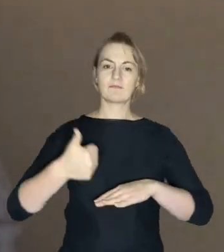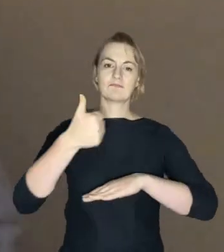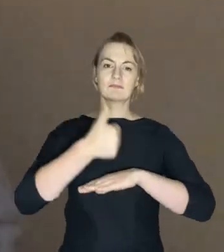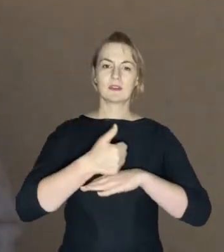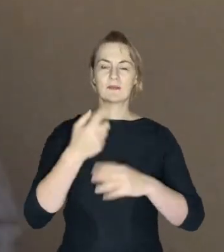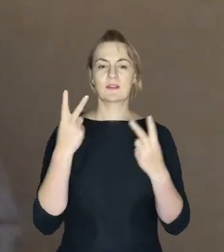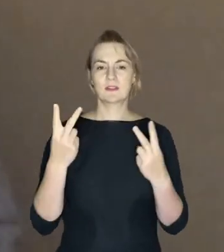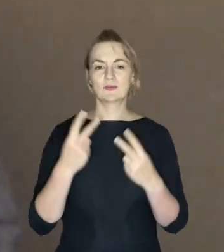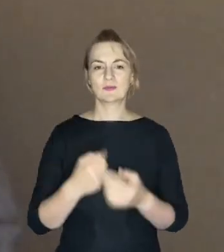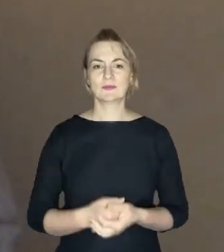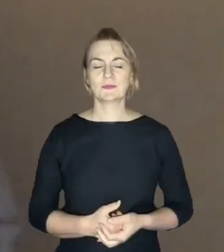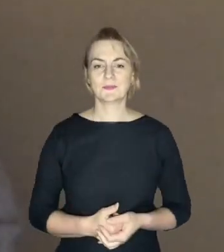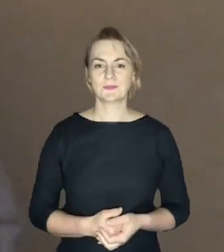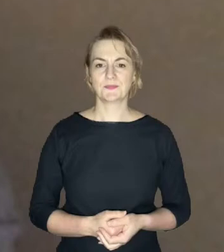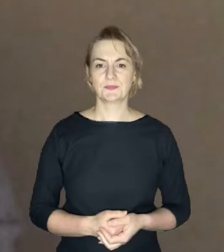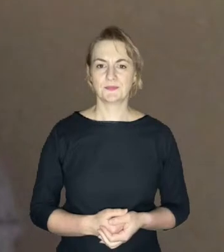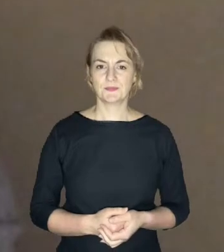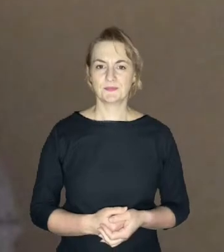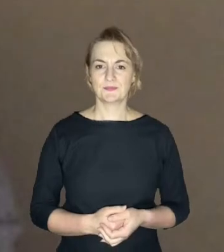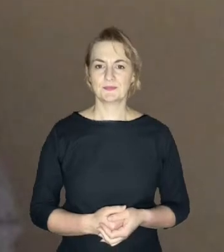funkcjonować w tym świecie, tworzyć